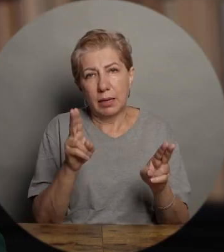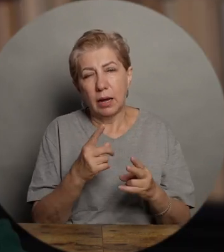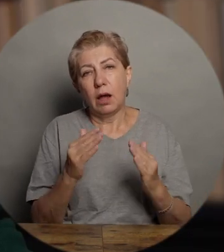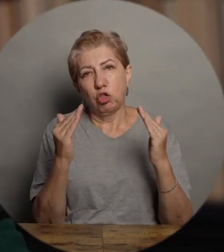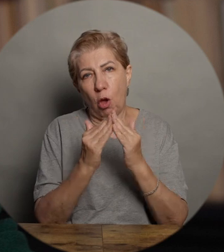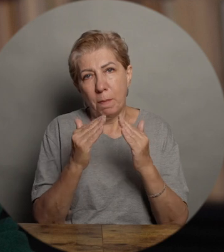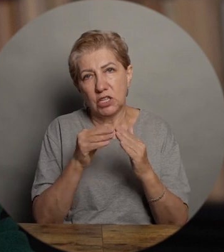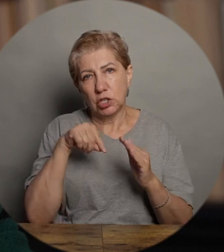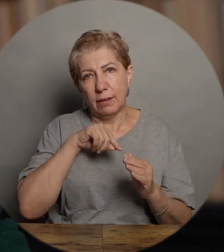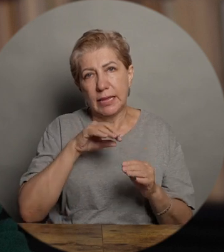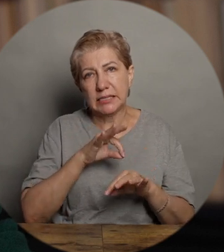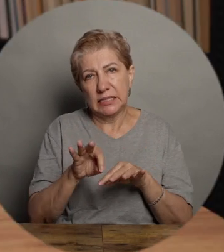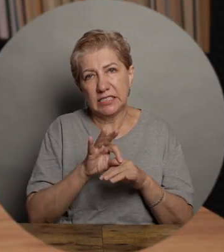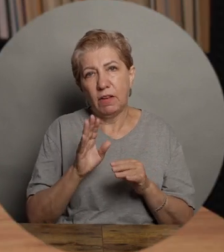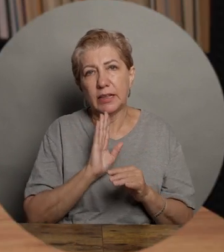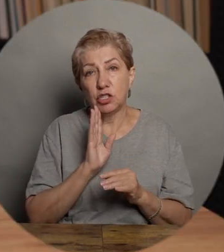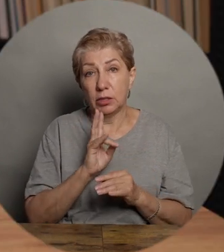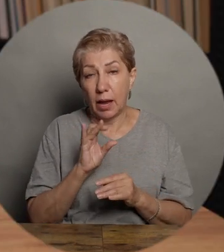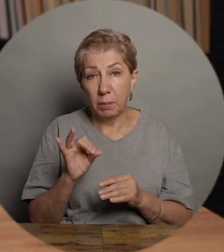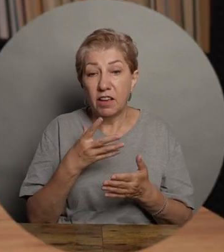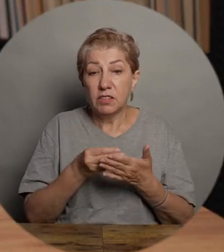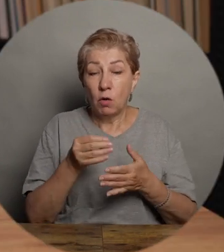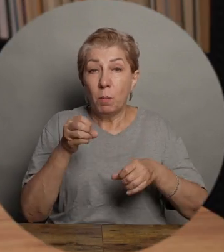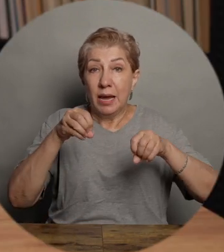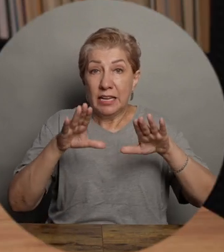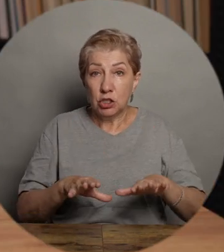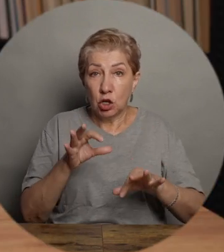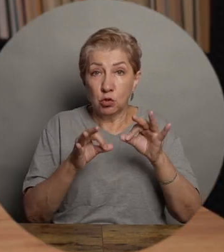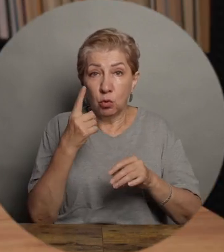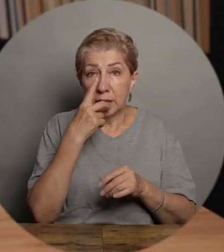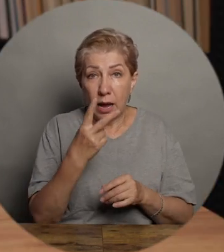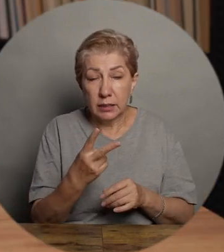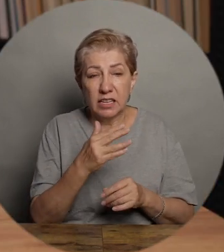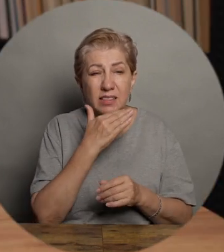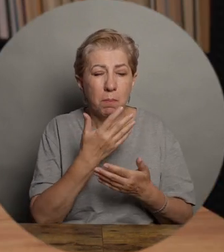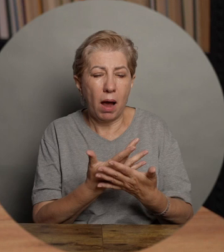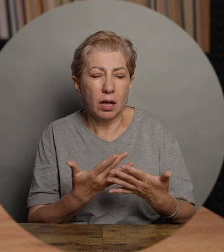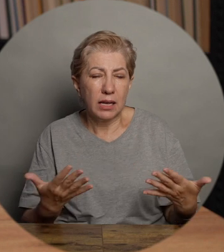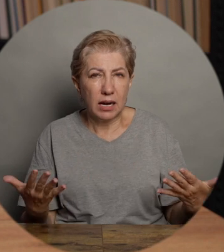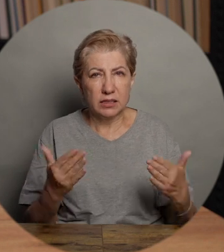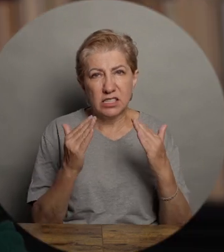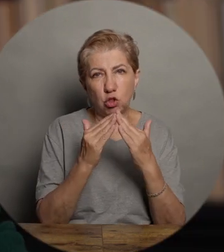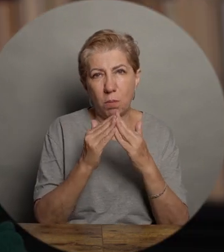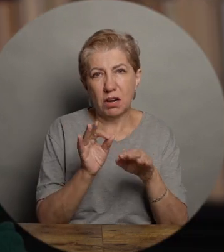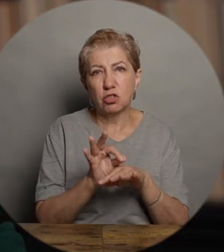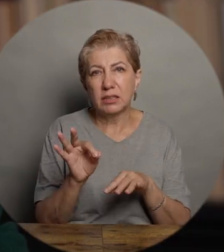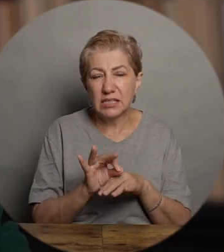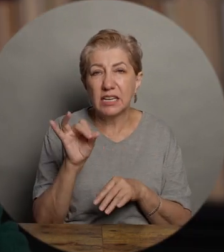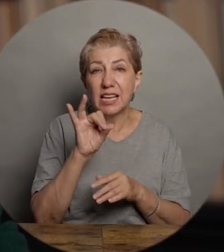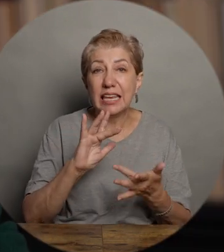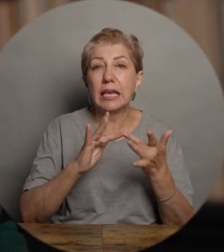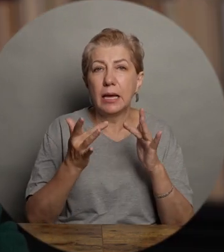домашнього на ст над жінками у своєму рішенні суд наголосив на багатогранності домашнього насильства і тому